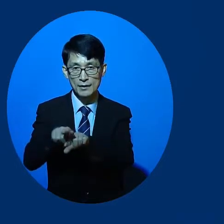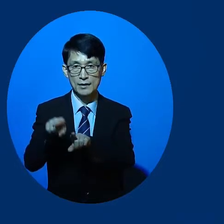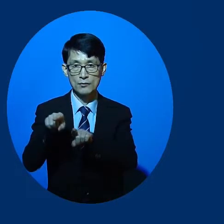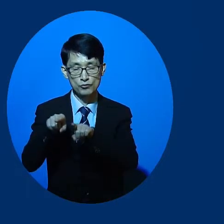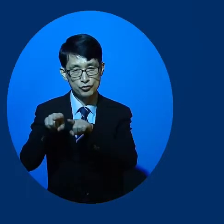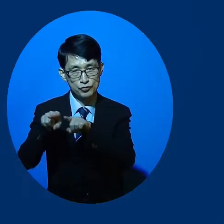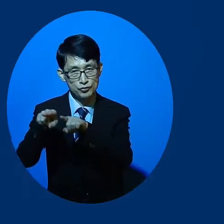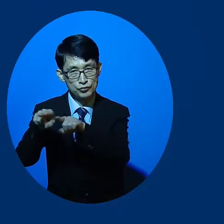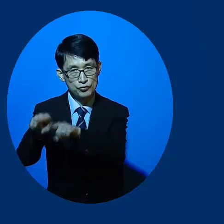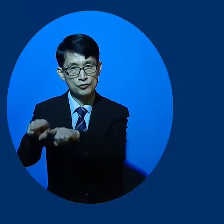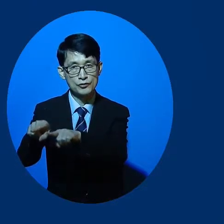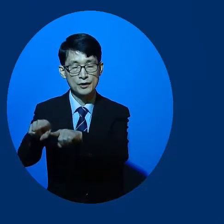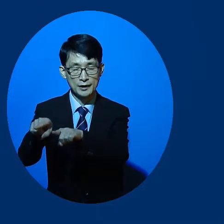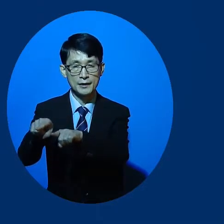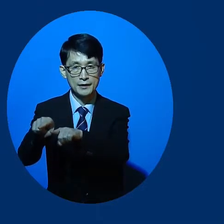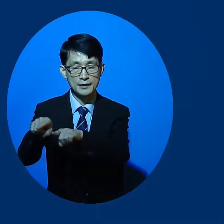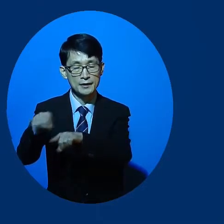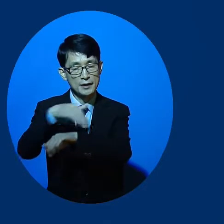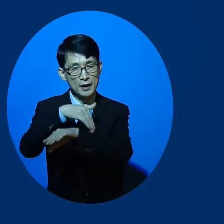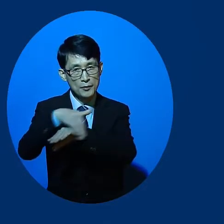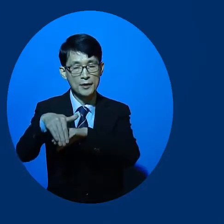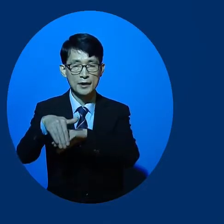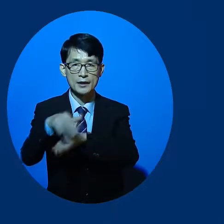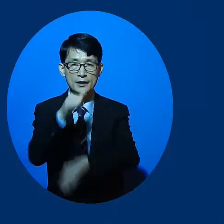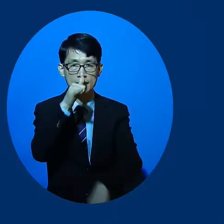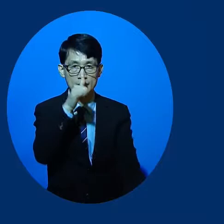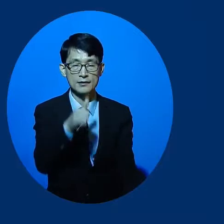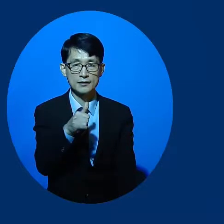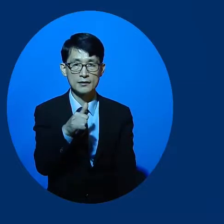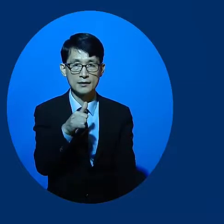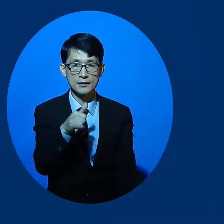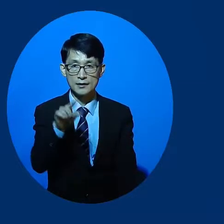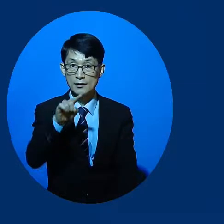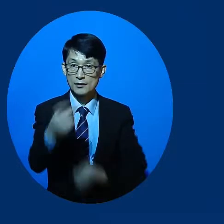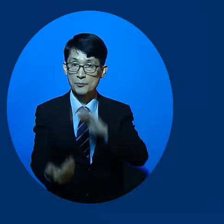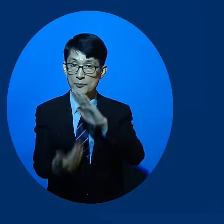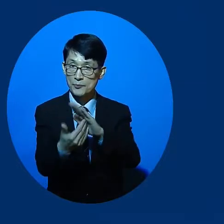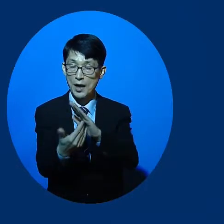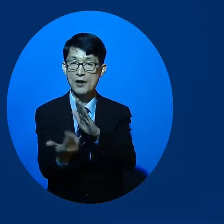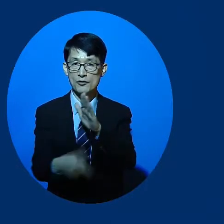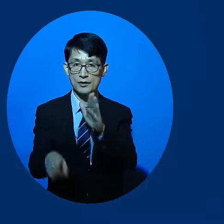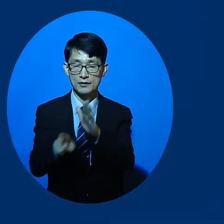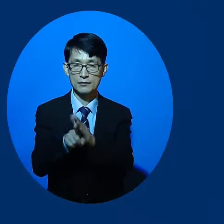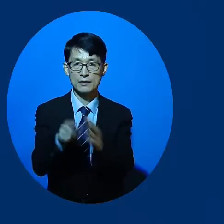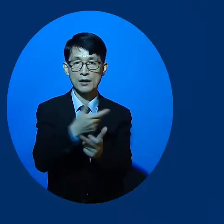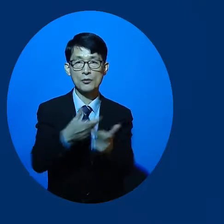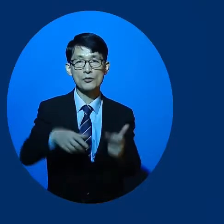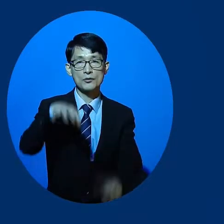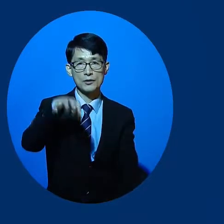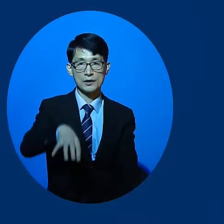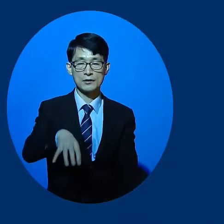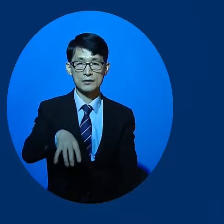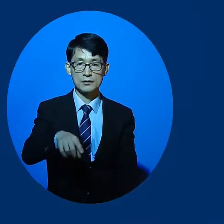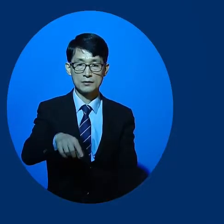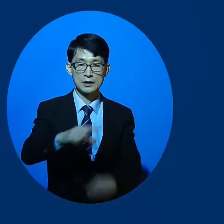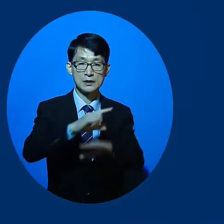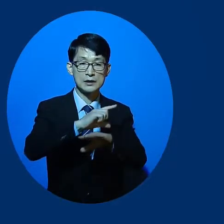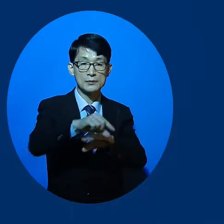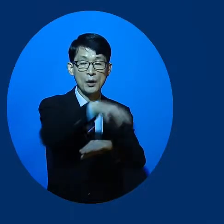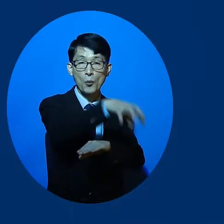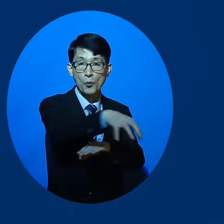있는 제반 조성이 필요합니다. 이를 위해서 첫째, 강원도에서는 지자체 특성에